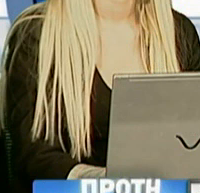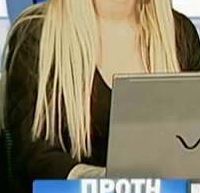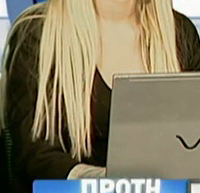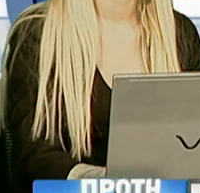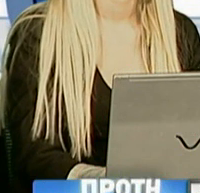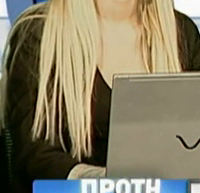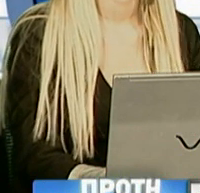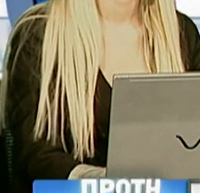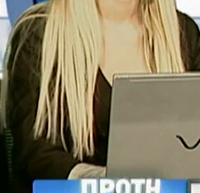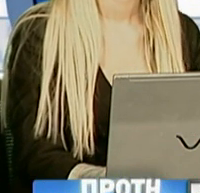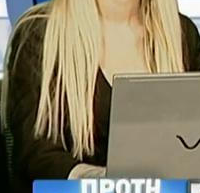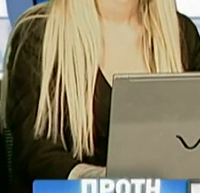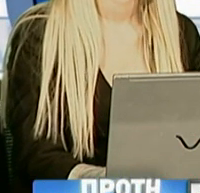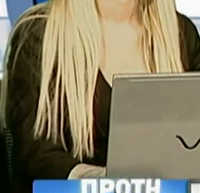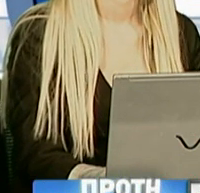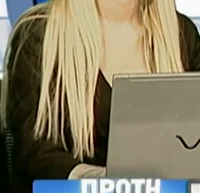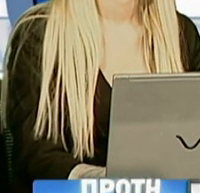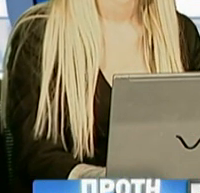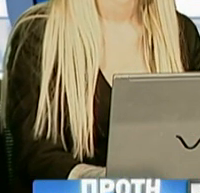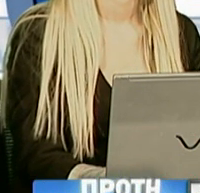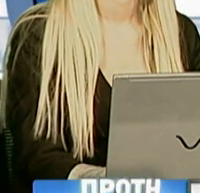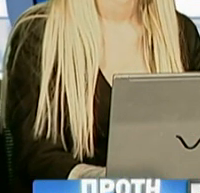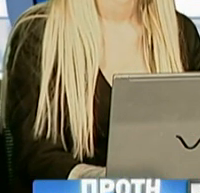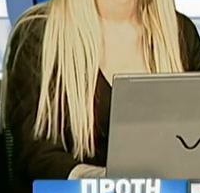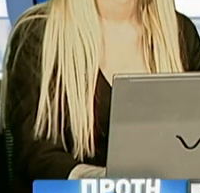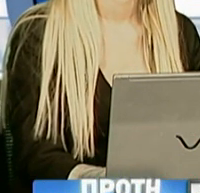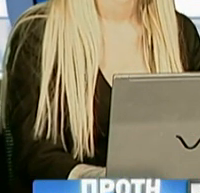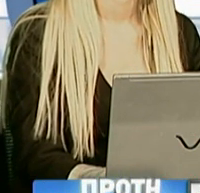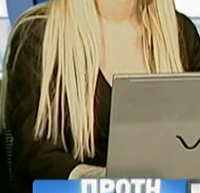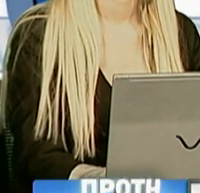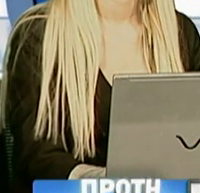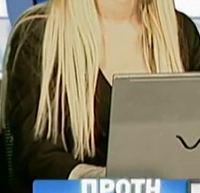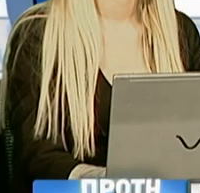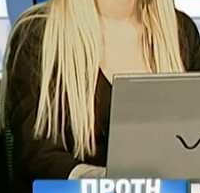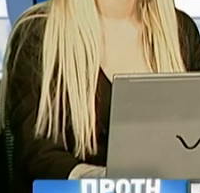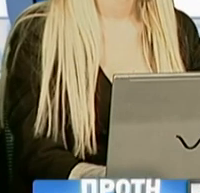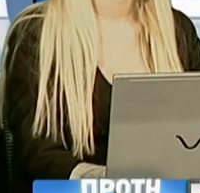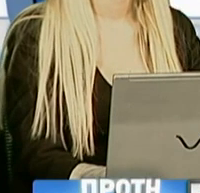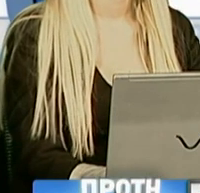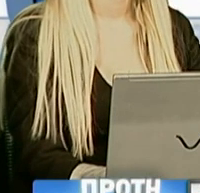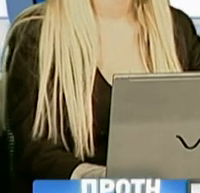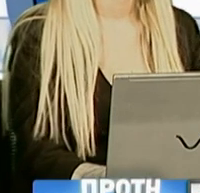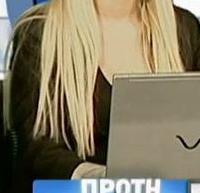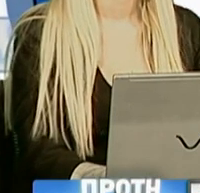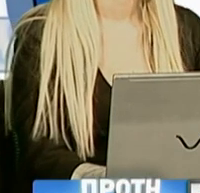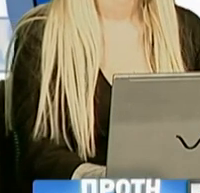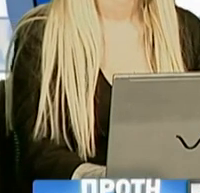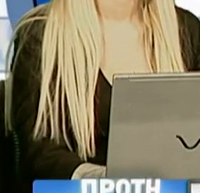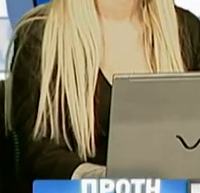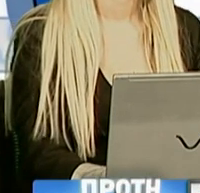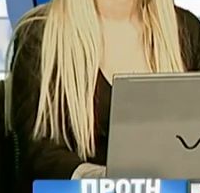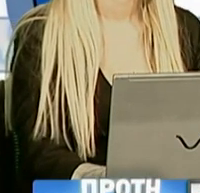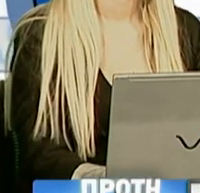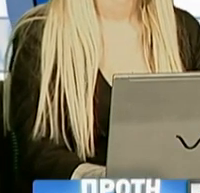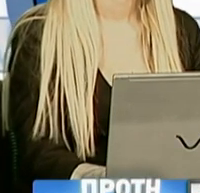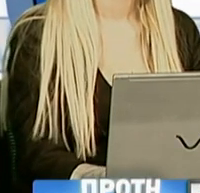για πολλωστή φορά υπεραμείνθηκε της πολιτικής που εφαρμόζει για την όσο το δυνατόν ομαλότερη δημοσιονομική προσαρμογή της